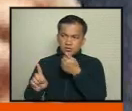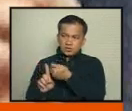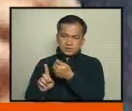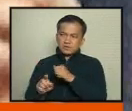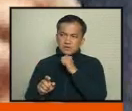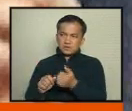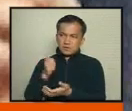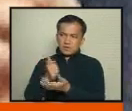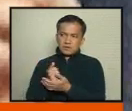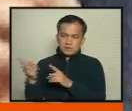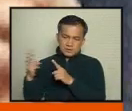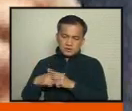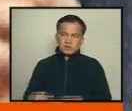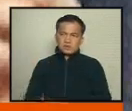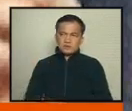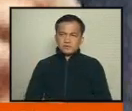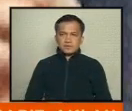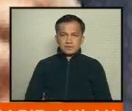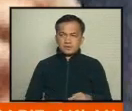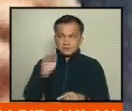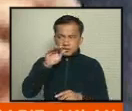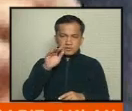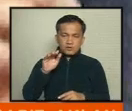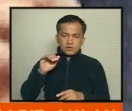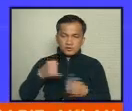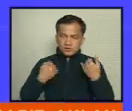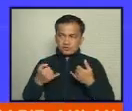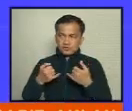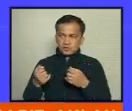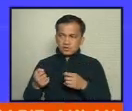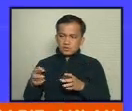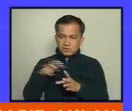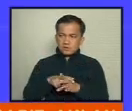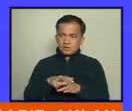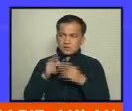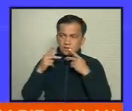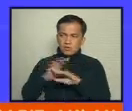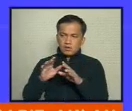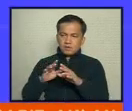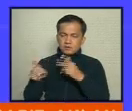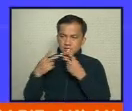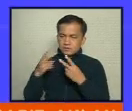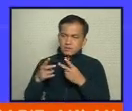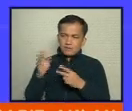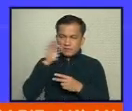nang hindi aaproban ang aplikasyon nito. Nanawagan naman ang Joyride sa publiko na huwag pansinin ang fake news laban sa